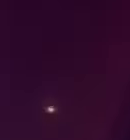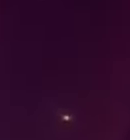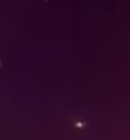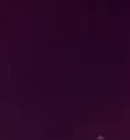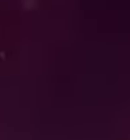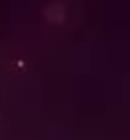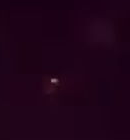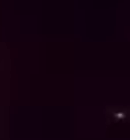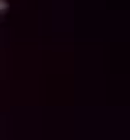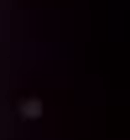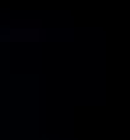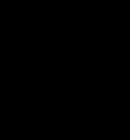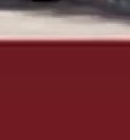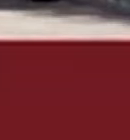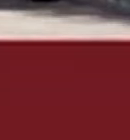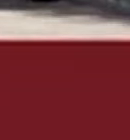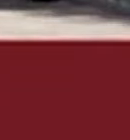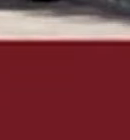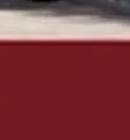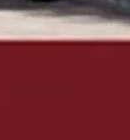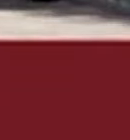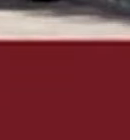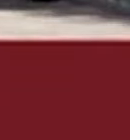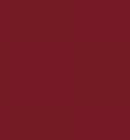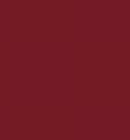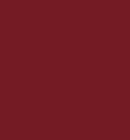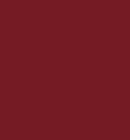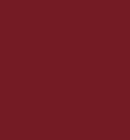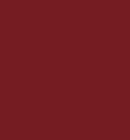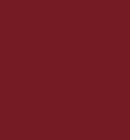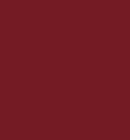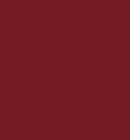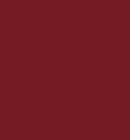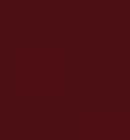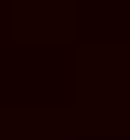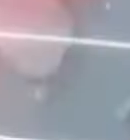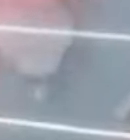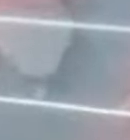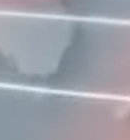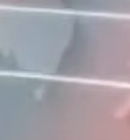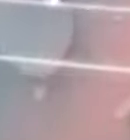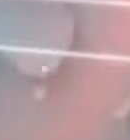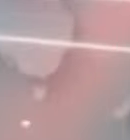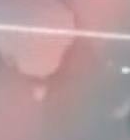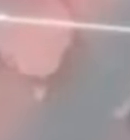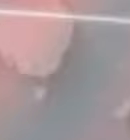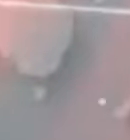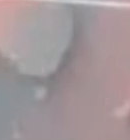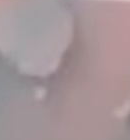hard work have led you to victory. Mary Shaw School, home of the boy child.